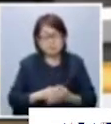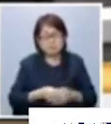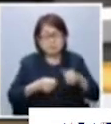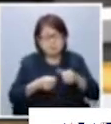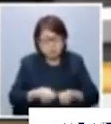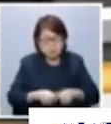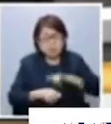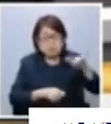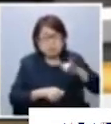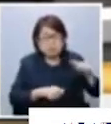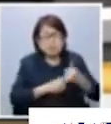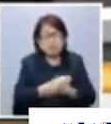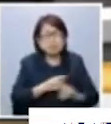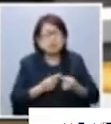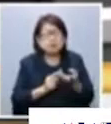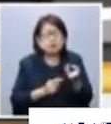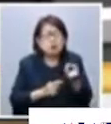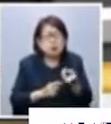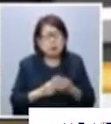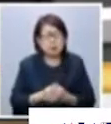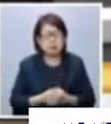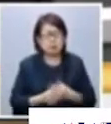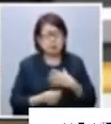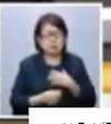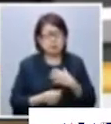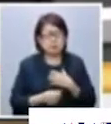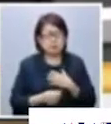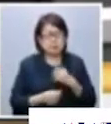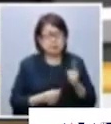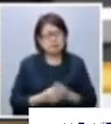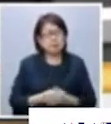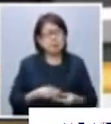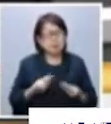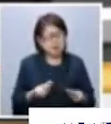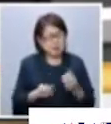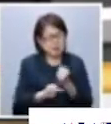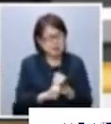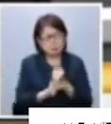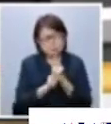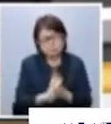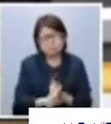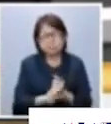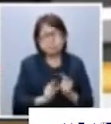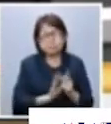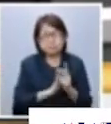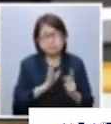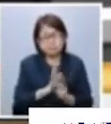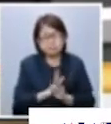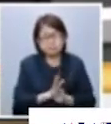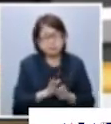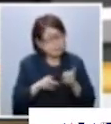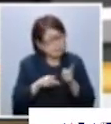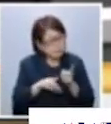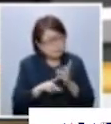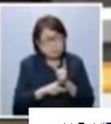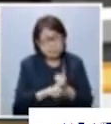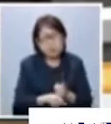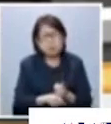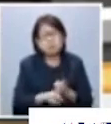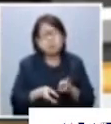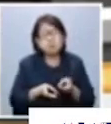แต่ว่าน้อยมากท่านประธานครับเพราะฉะนั้นผมอยากจะให้ปฏิบัติตามพระราชบัญญัติว่าด้วยวิธีการงบประมาณในการขอรับงบประมาณรายจ่ายประจ